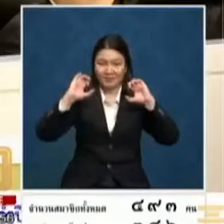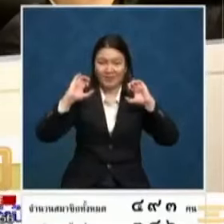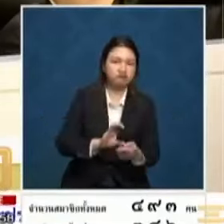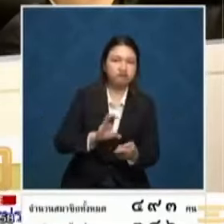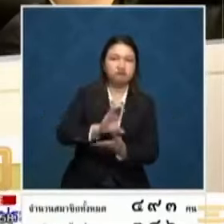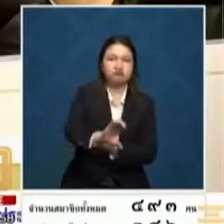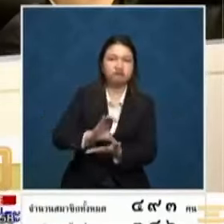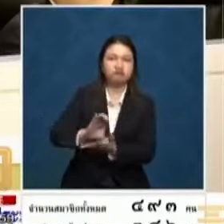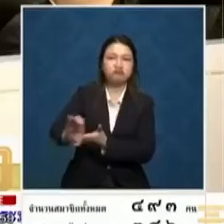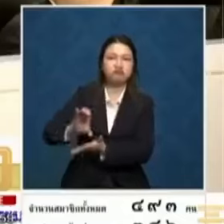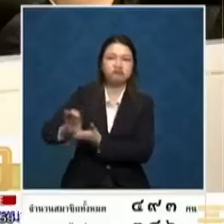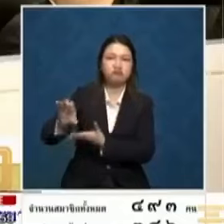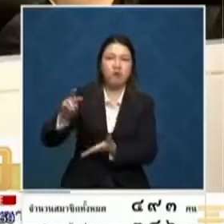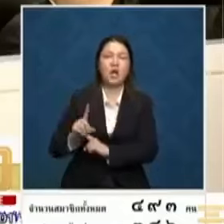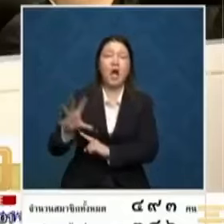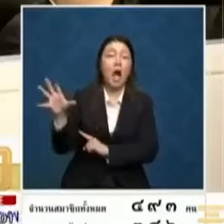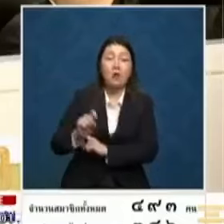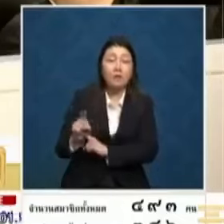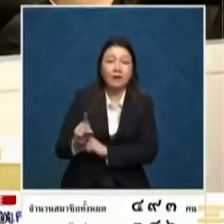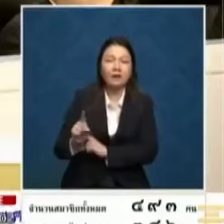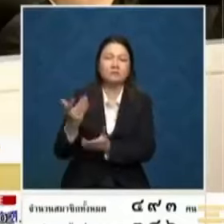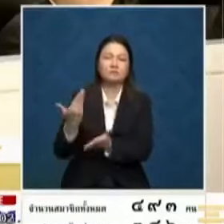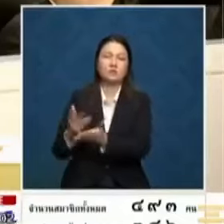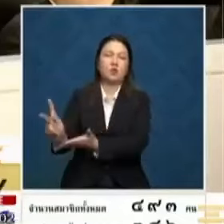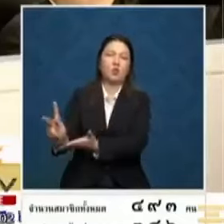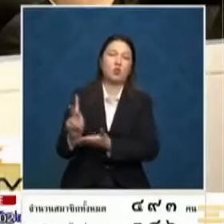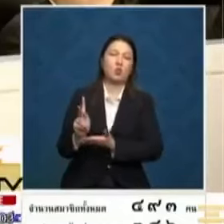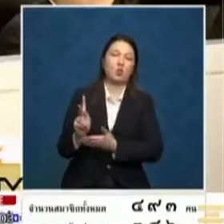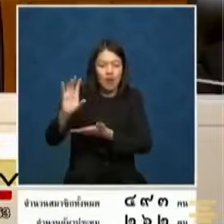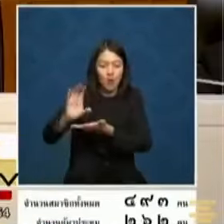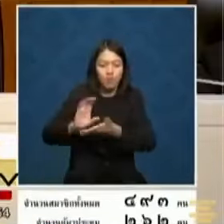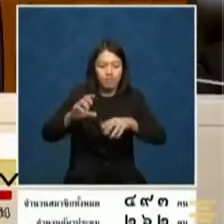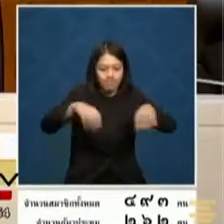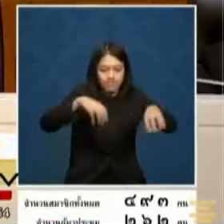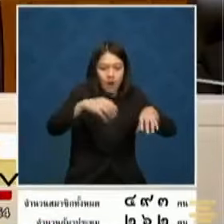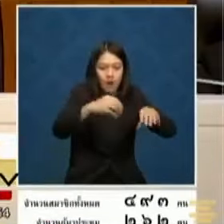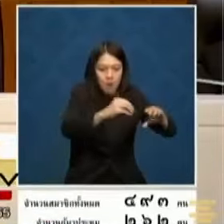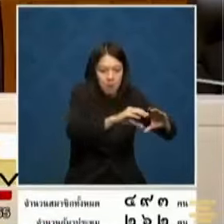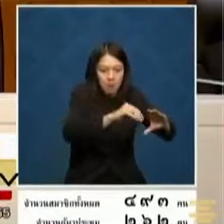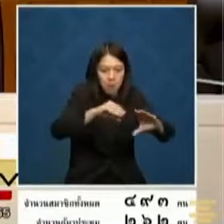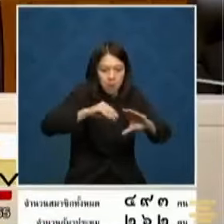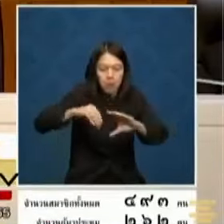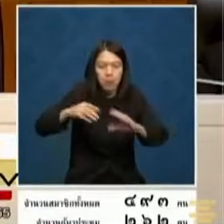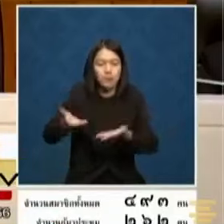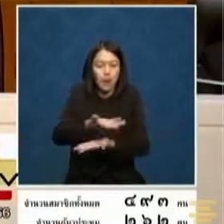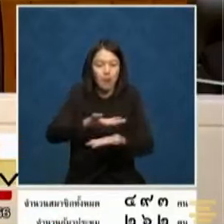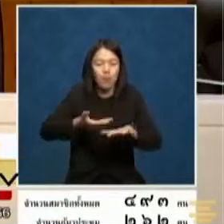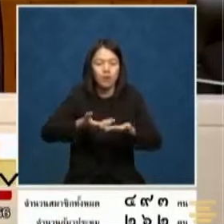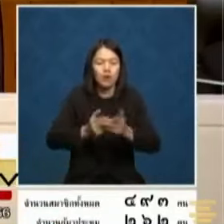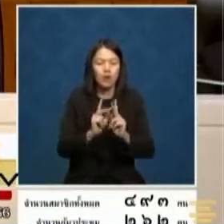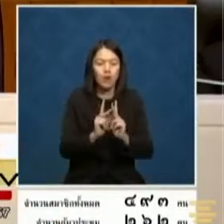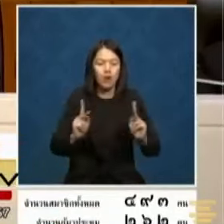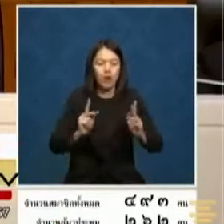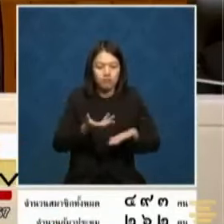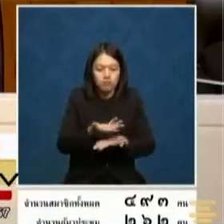างนะที่จะต้องเอามาแต่ขนาดนั้นยังไม่พอครับยังต้องหาอีกประมาณสัก200,000กว่าล้